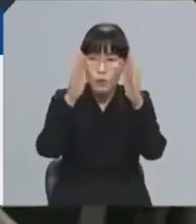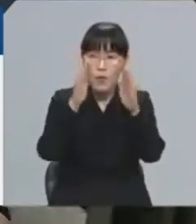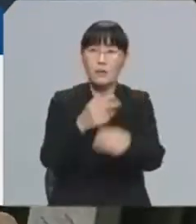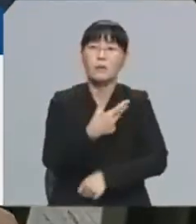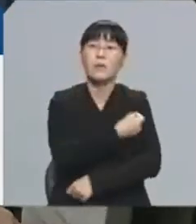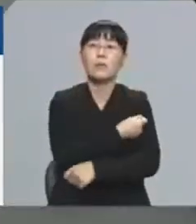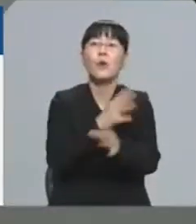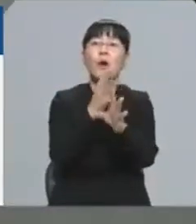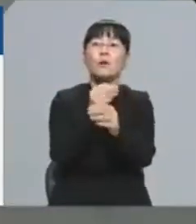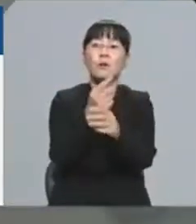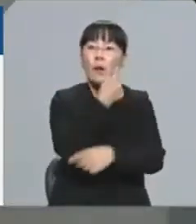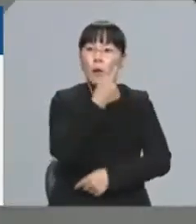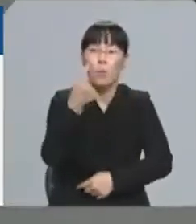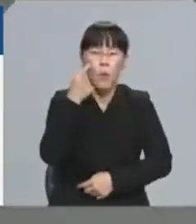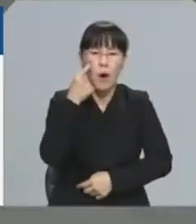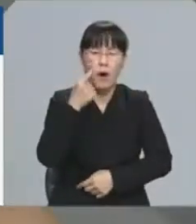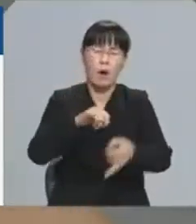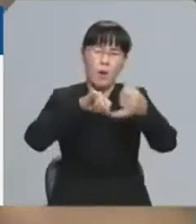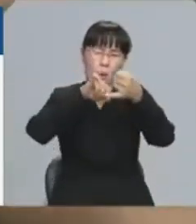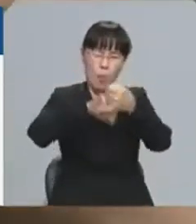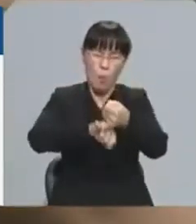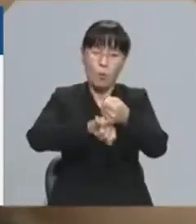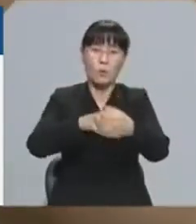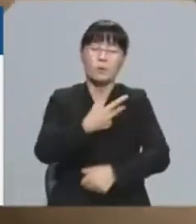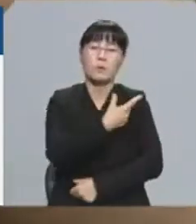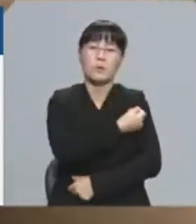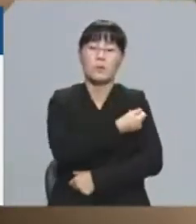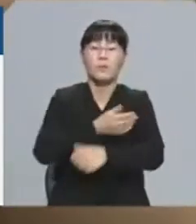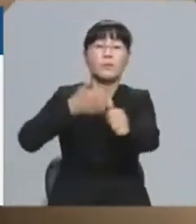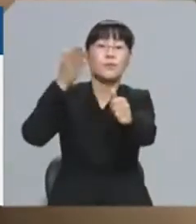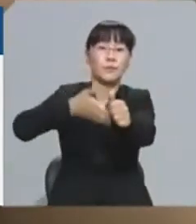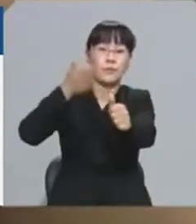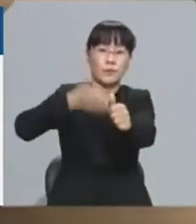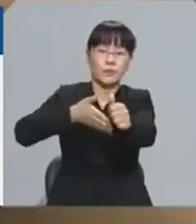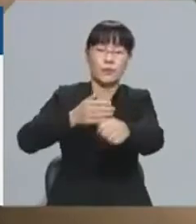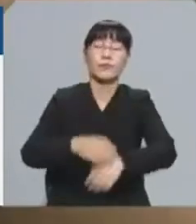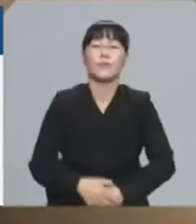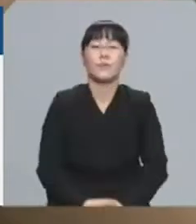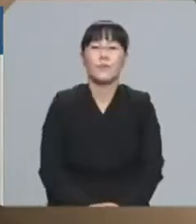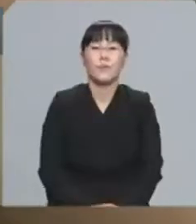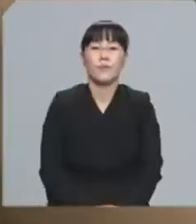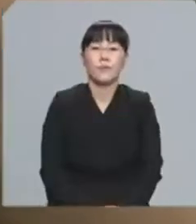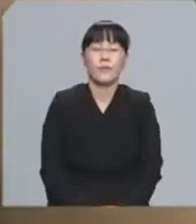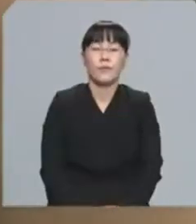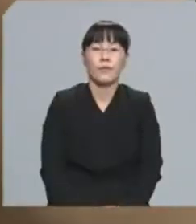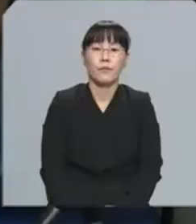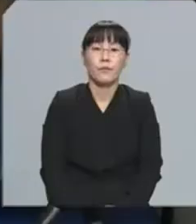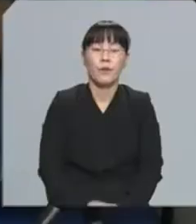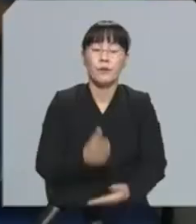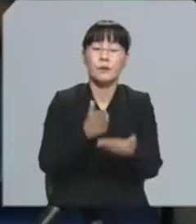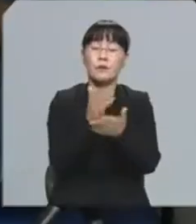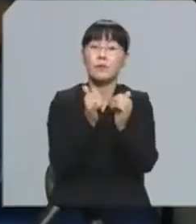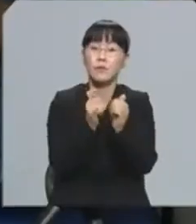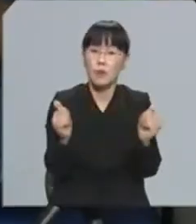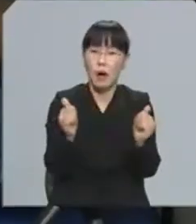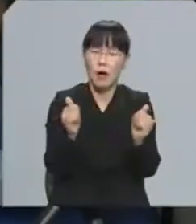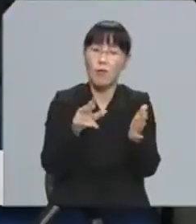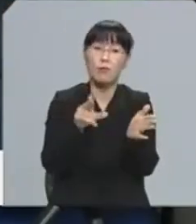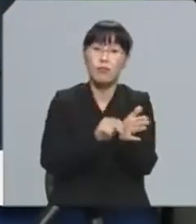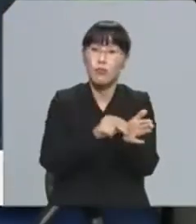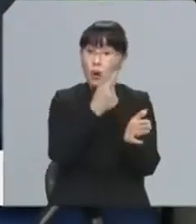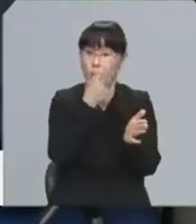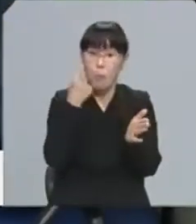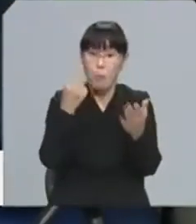확인하시고 정해진 기간 내에 반드시 접종을 받으시기를 부탁드립니다. 또 전문가들은 안전에 문제가 없다는